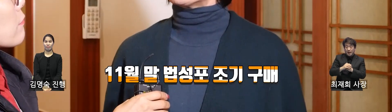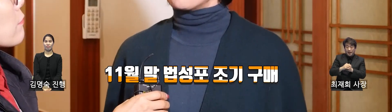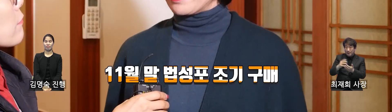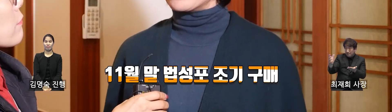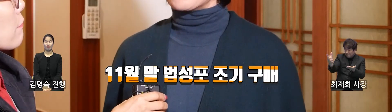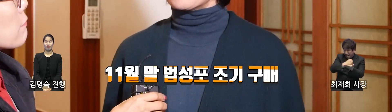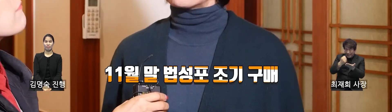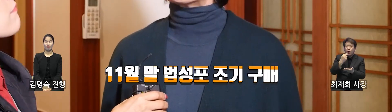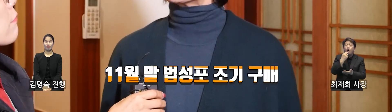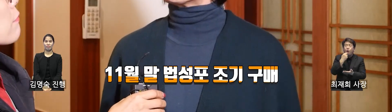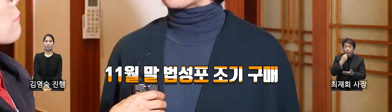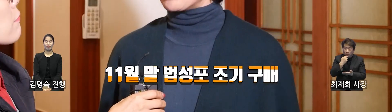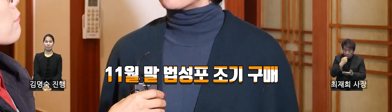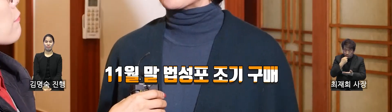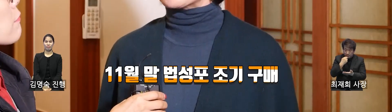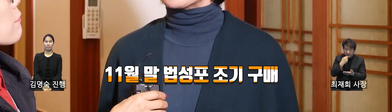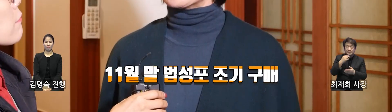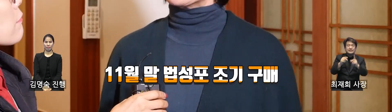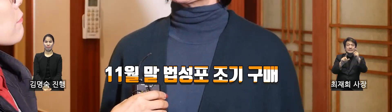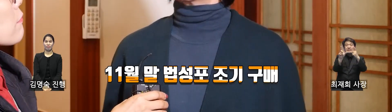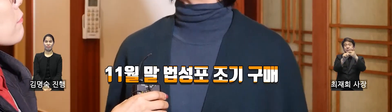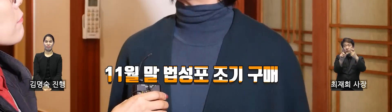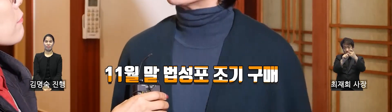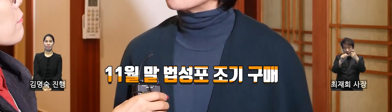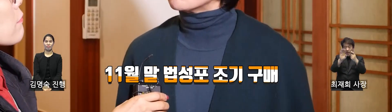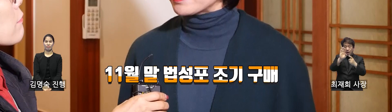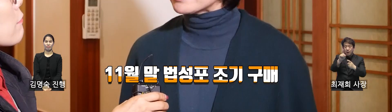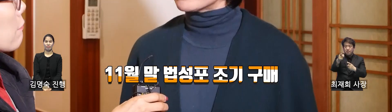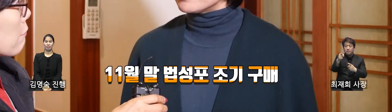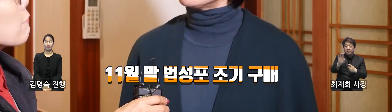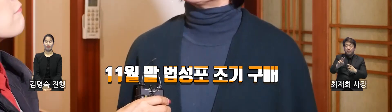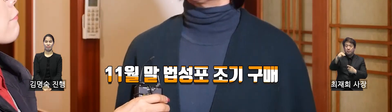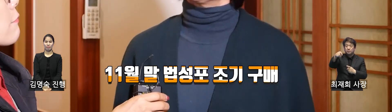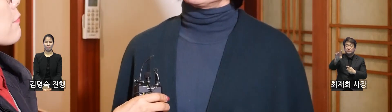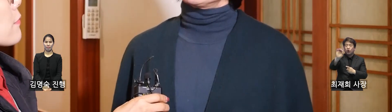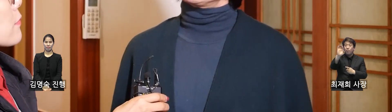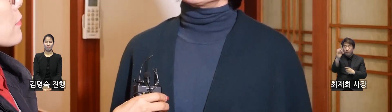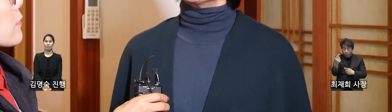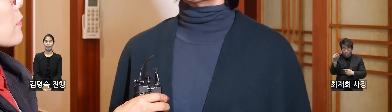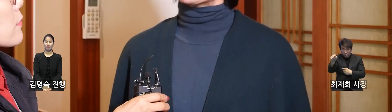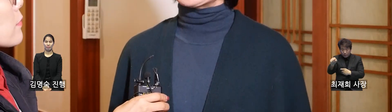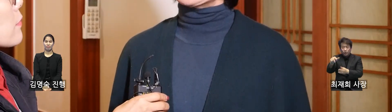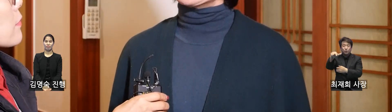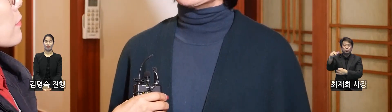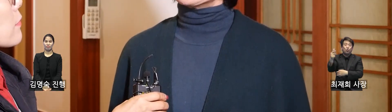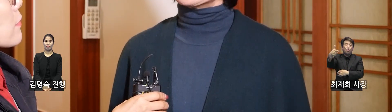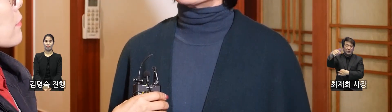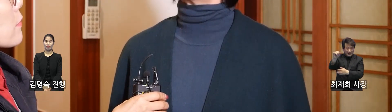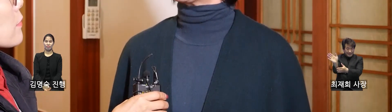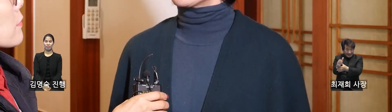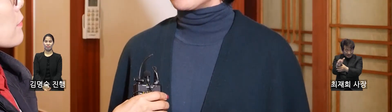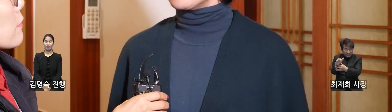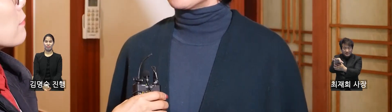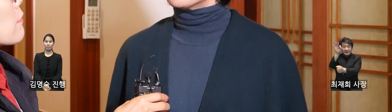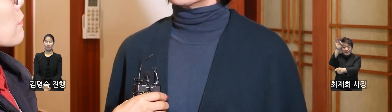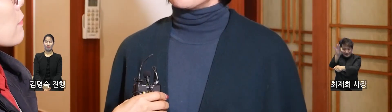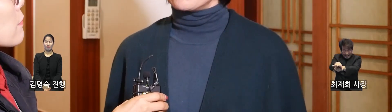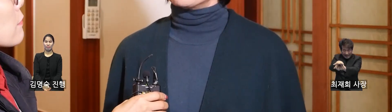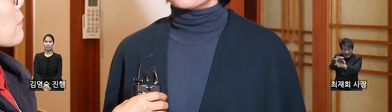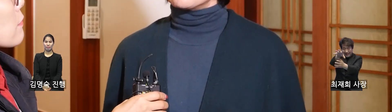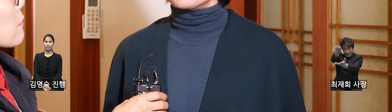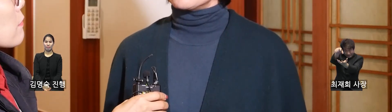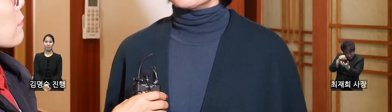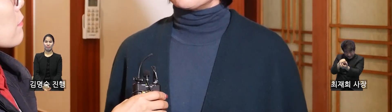11월말에 법성포 회오리를 이제 조기를 구입을 해서 그곳에 있는 벽장에